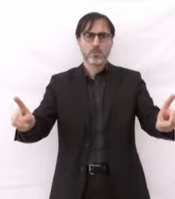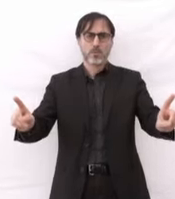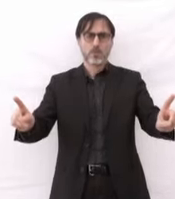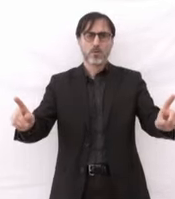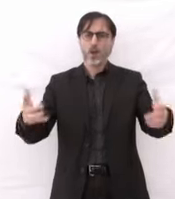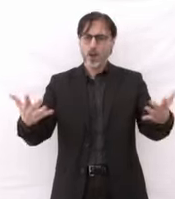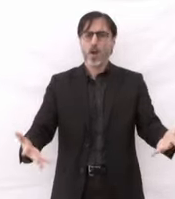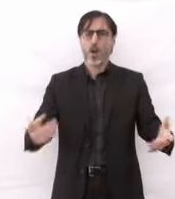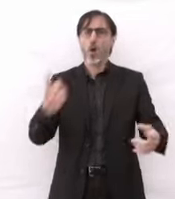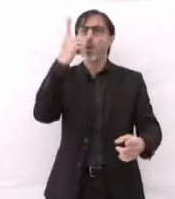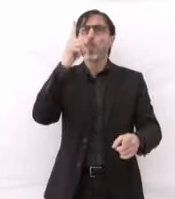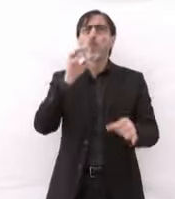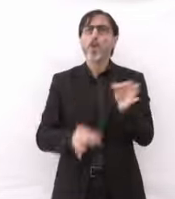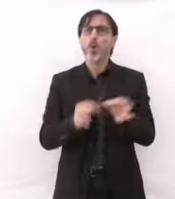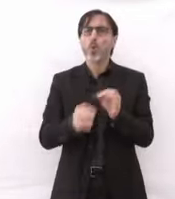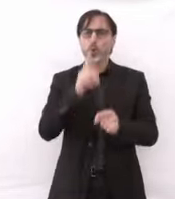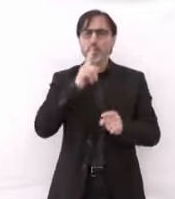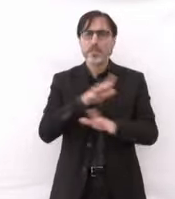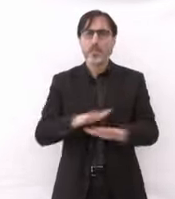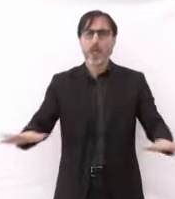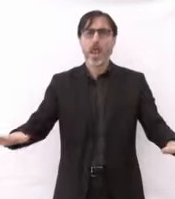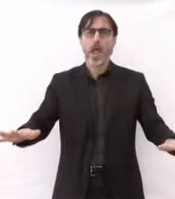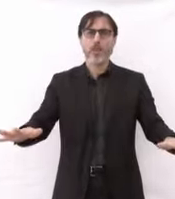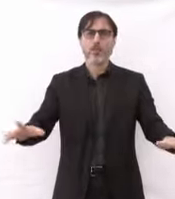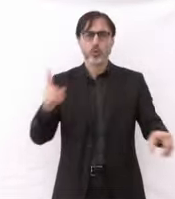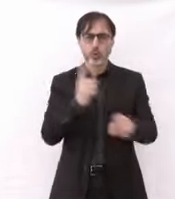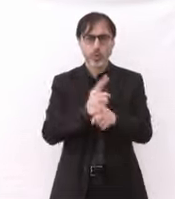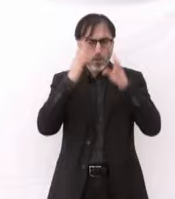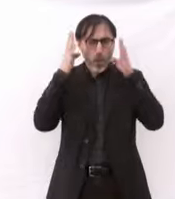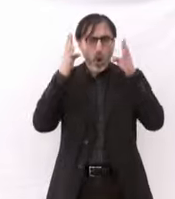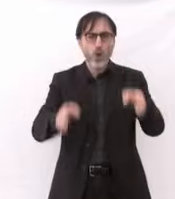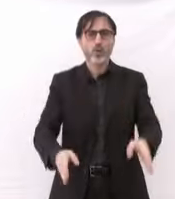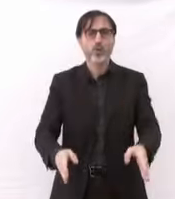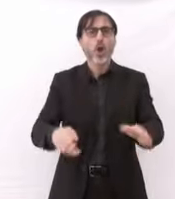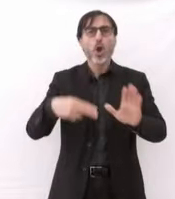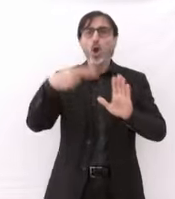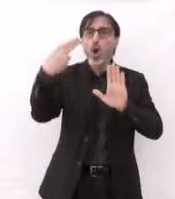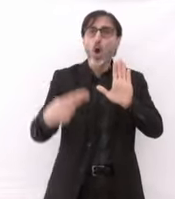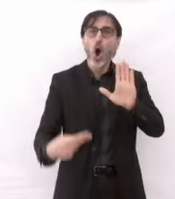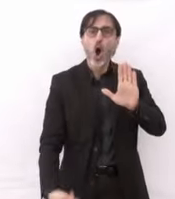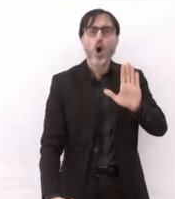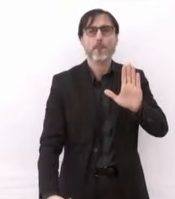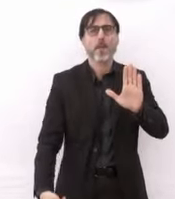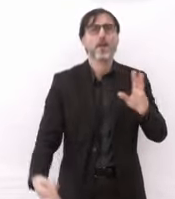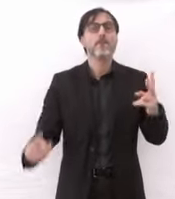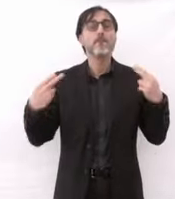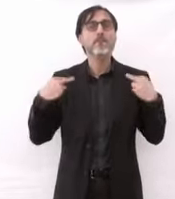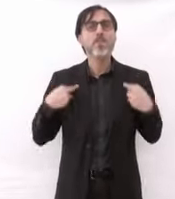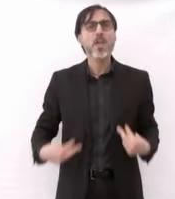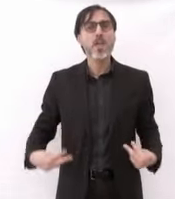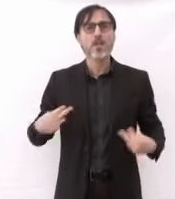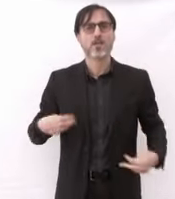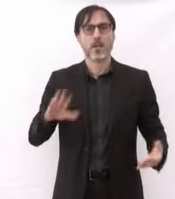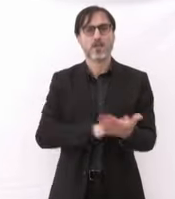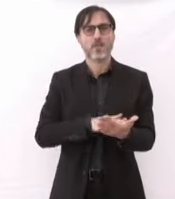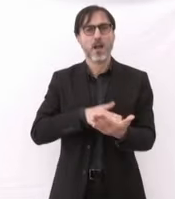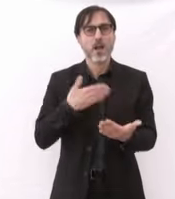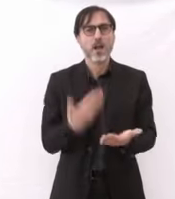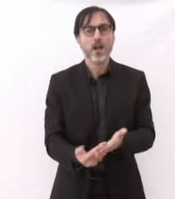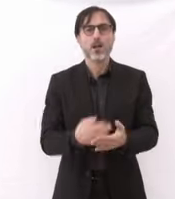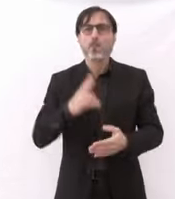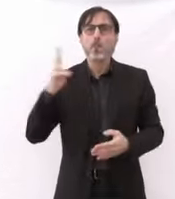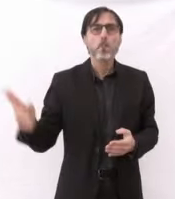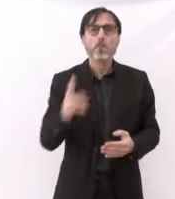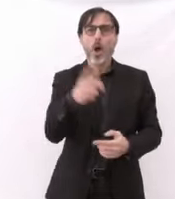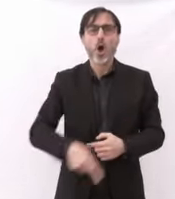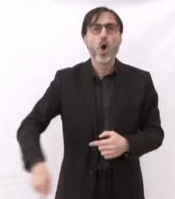Ora facciamo un minuto di silenzio per concentrarci, perché quei nomi sono la vita. Loro sono